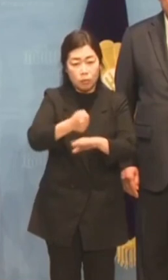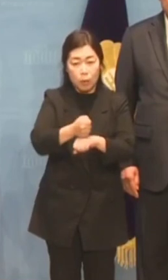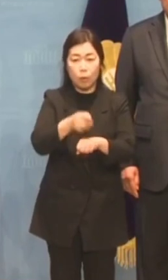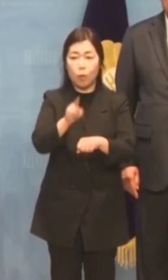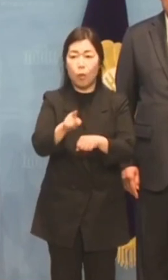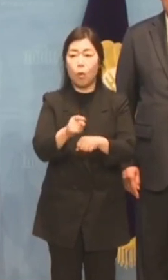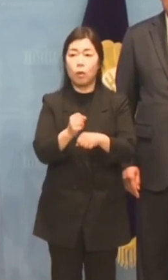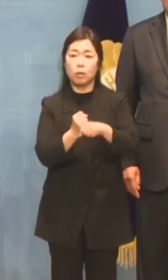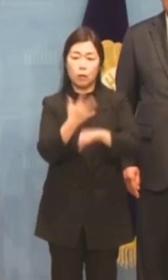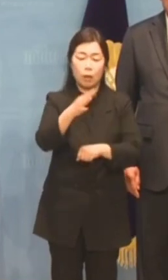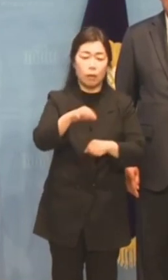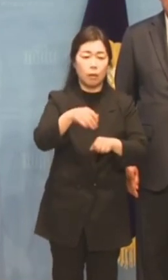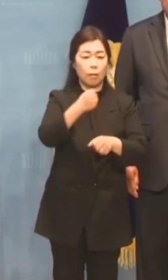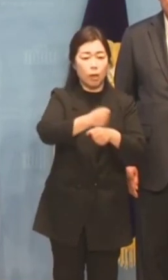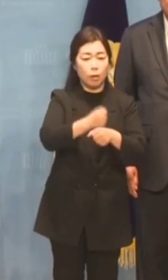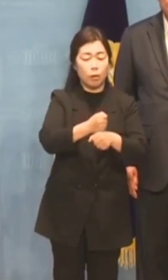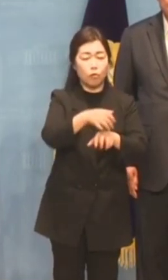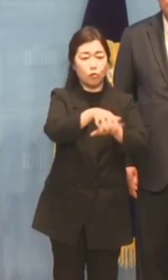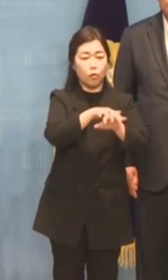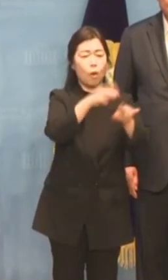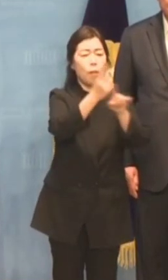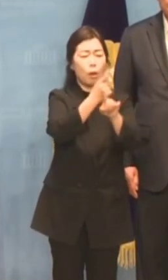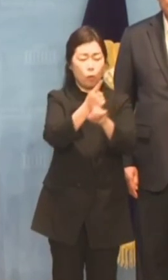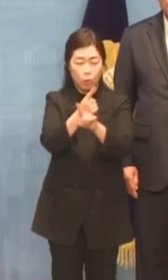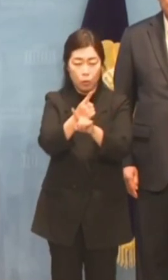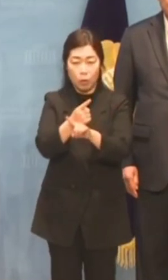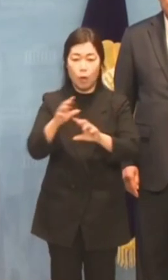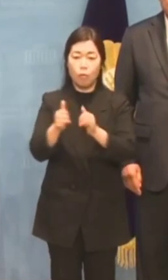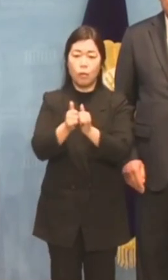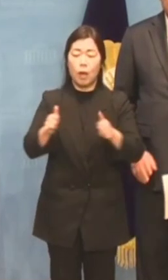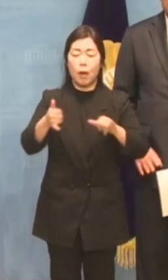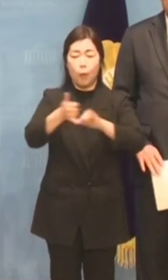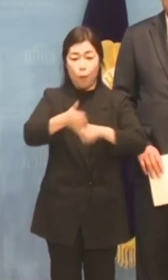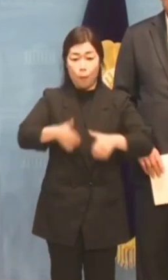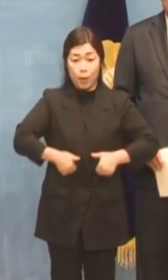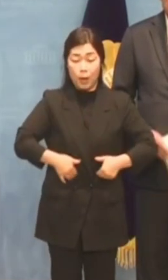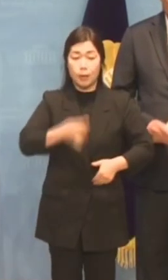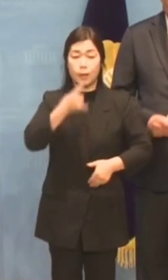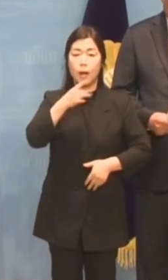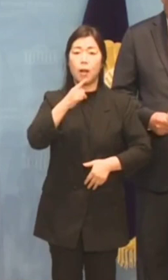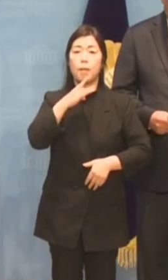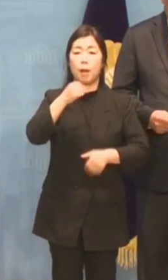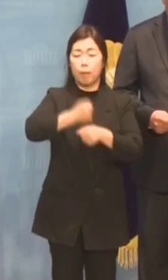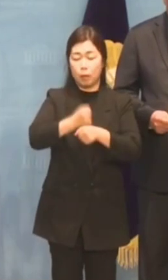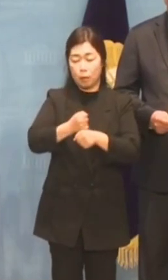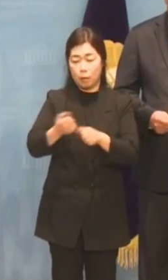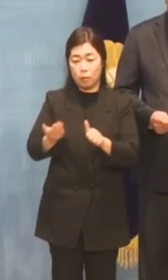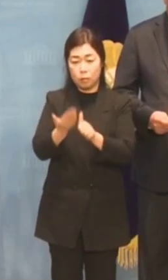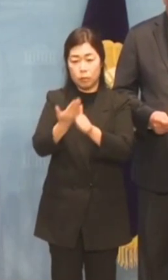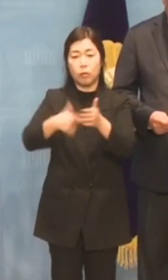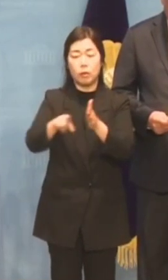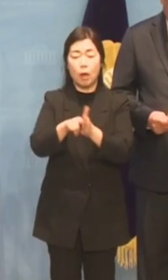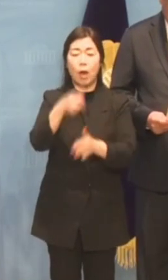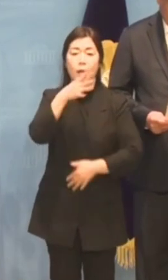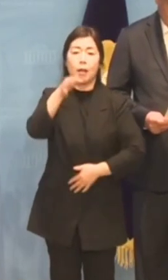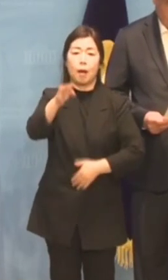쌀 과잉 생산 구조를 해소하여 우리 국민에게 필요한 쌀만 생산하기 위한 쌀